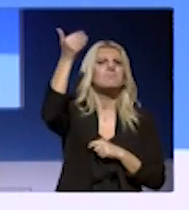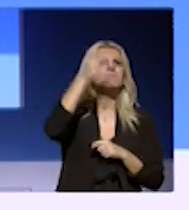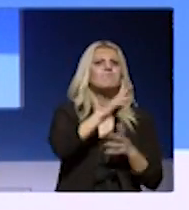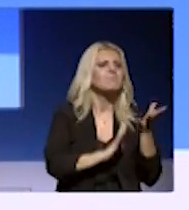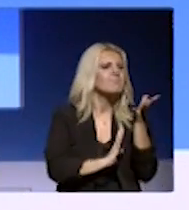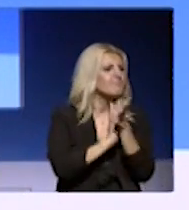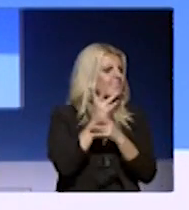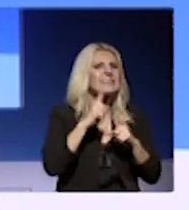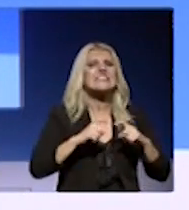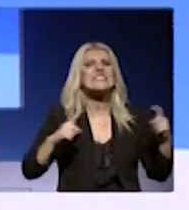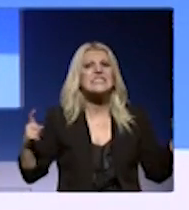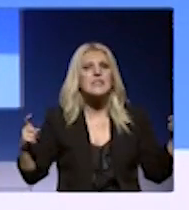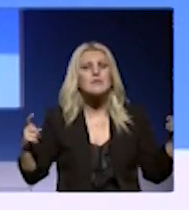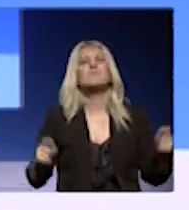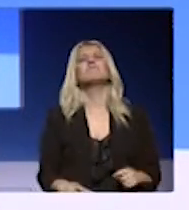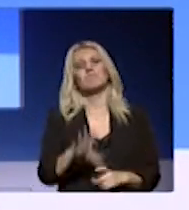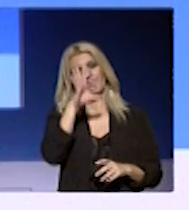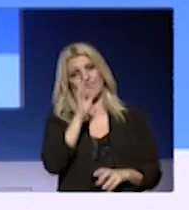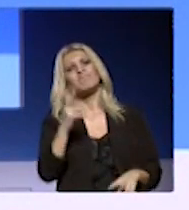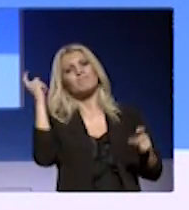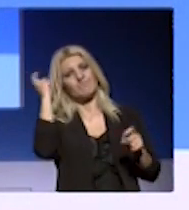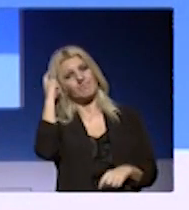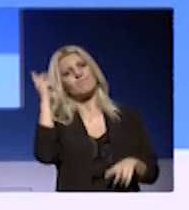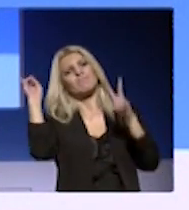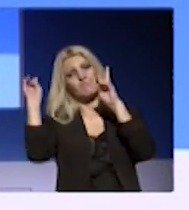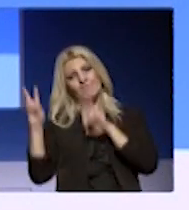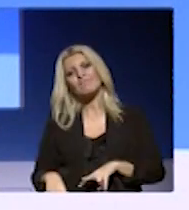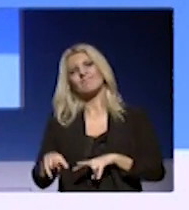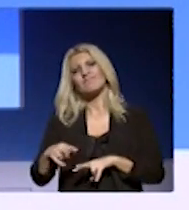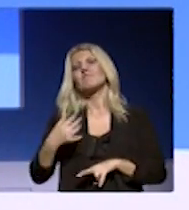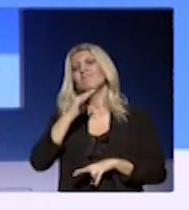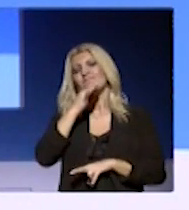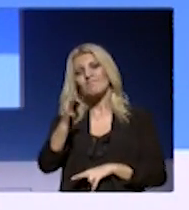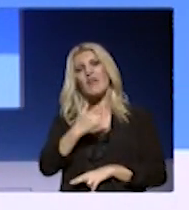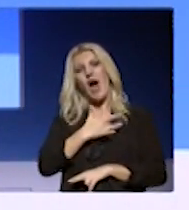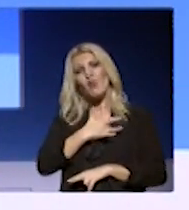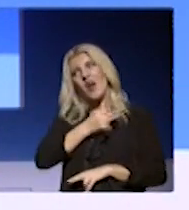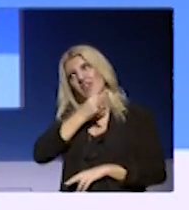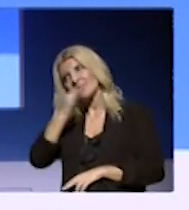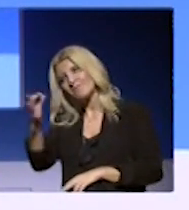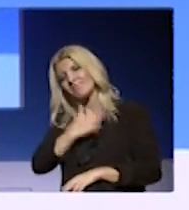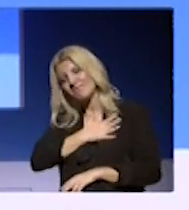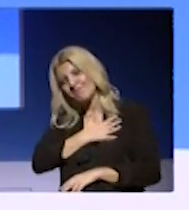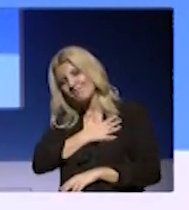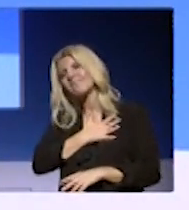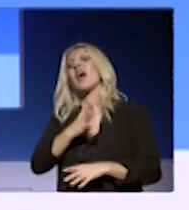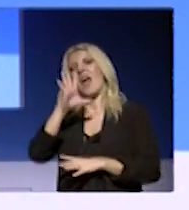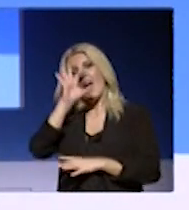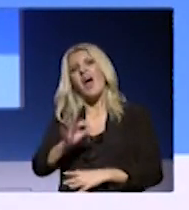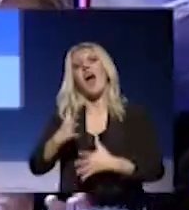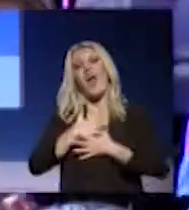τη μεγάλη προσφορά του σε αυτόν τον τόπο και του λέμε από καρδιάς ένα μεγάλο ευχαριστώ. Σας ευχαριστώ πάρα πολύ.